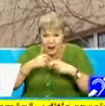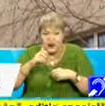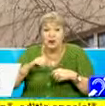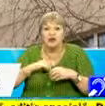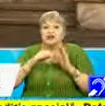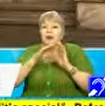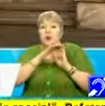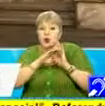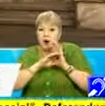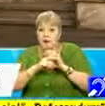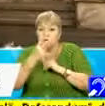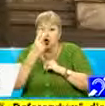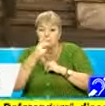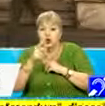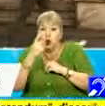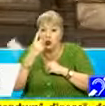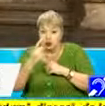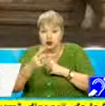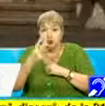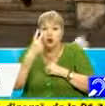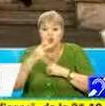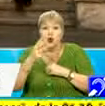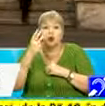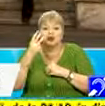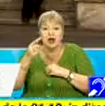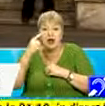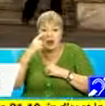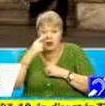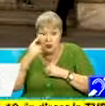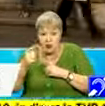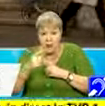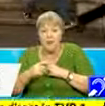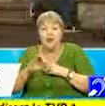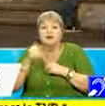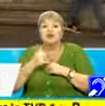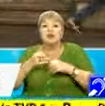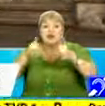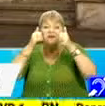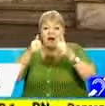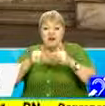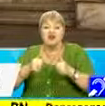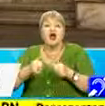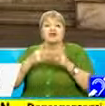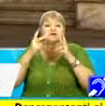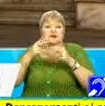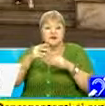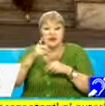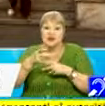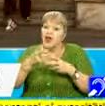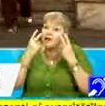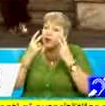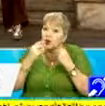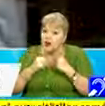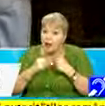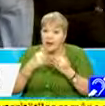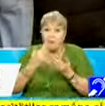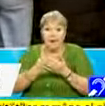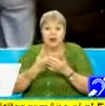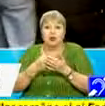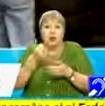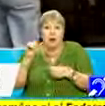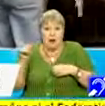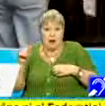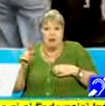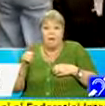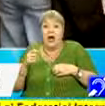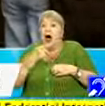programat în perioada 21 23 iunie și rezultatele acestui examen sunt extrem de importante în condițiile în care de la an